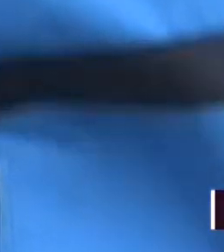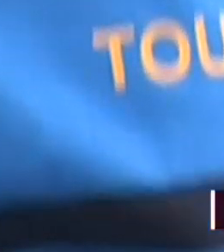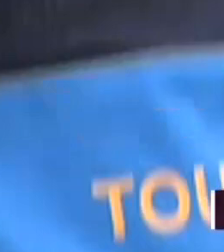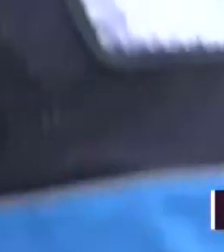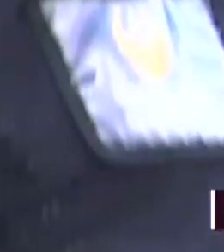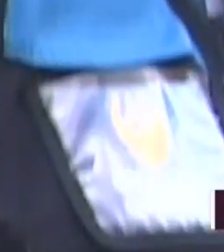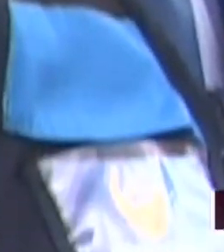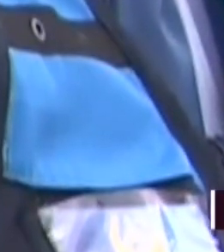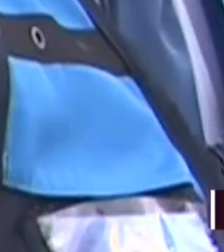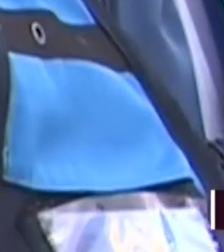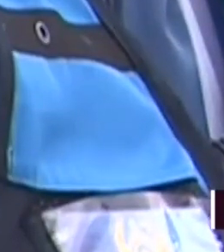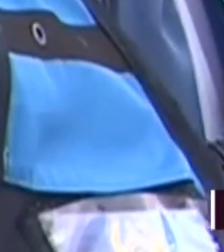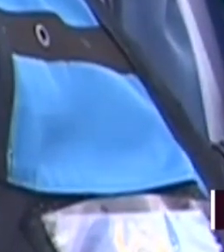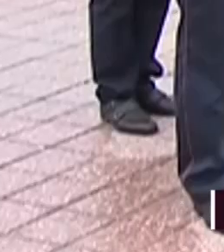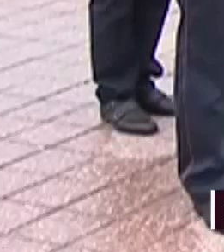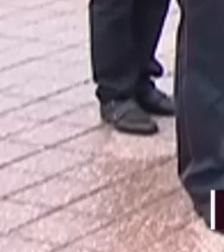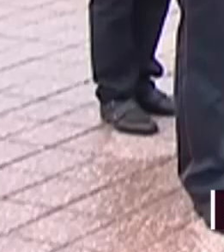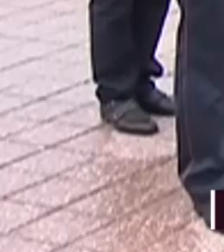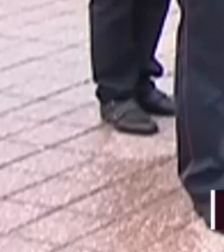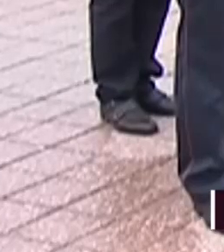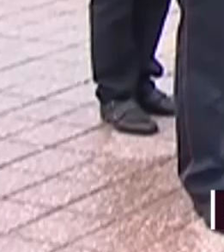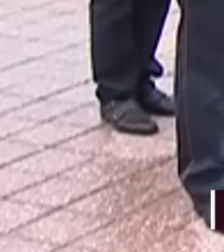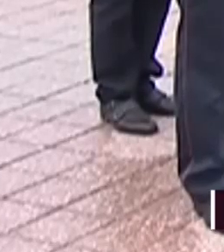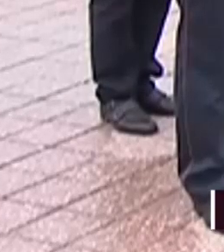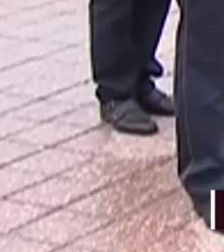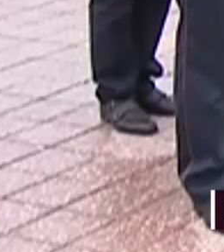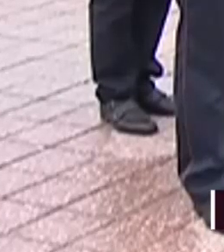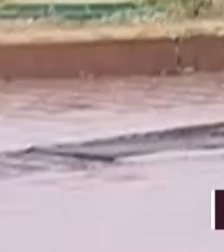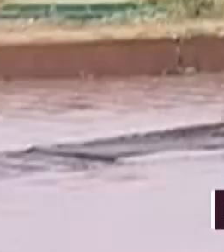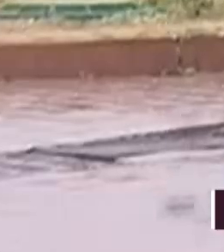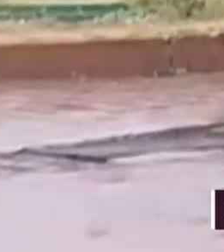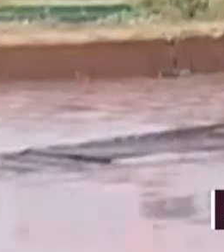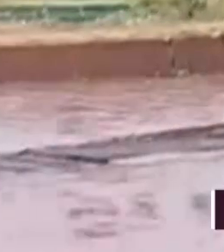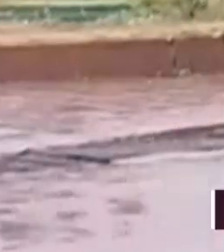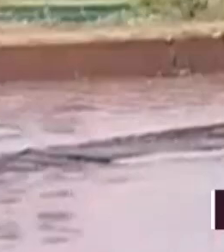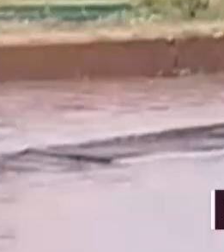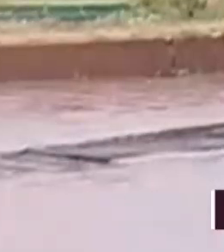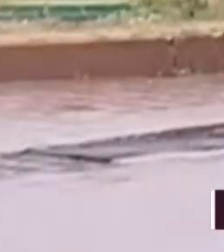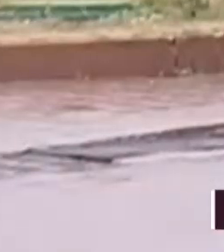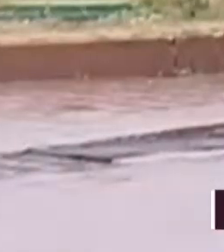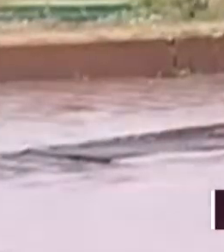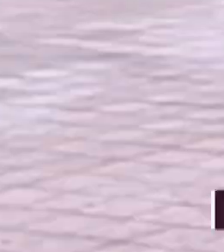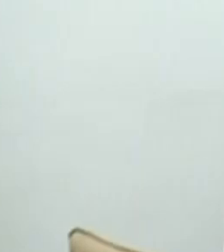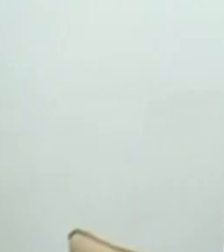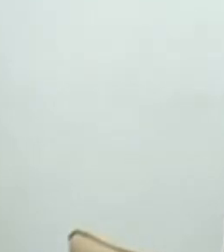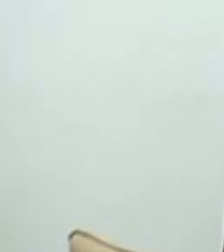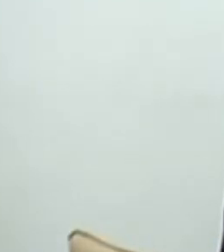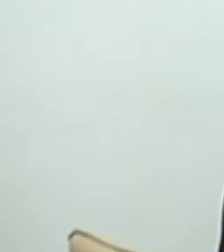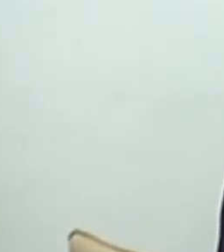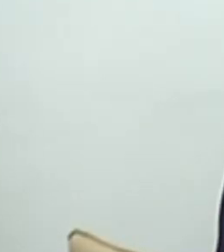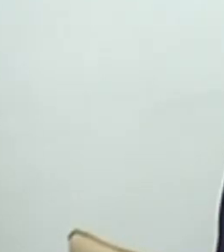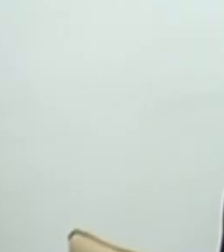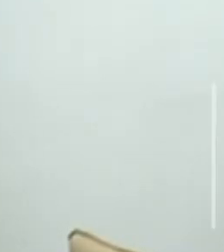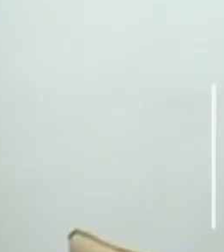мақсаты саяхатшылардың қауіпсіздігін қамтамасыз етіп, оларды толғандырған кез келген сауалға жауап беру. Оның ішінде